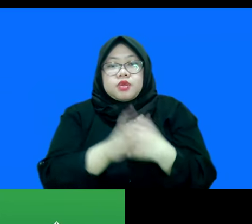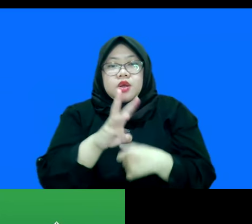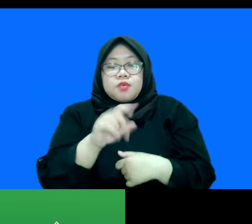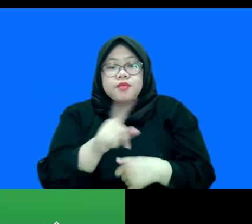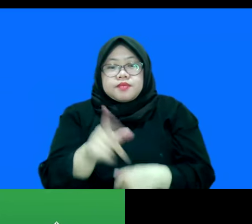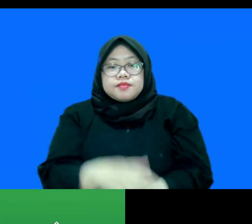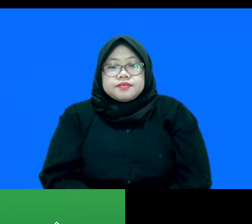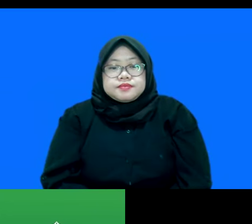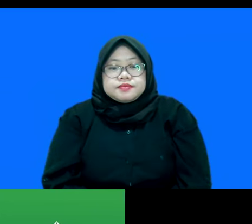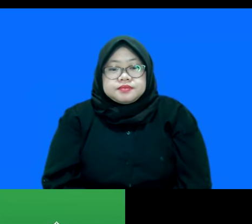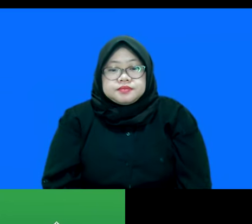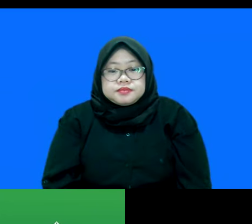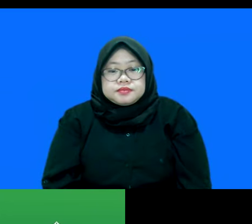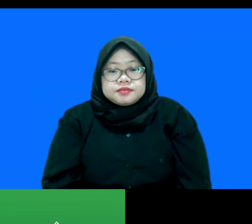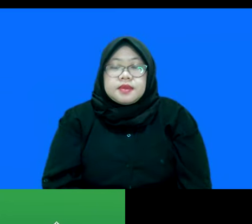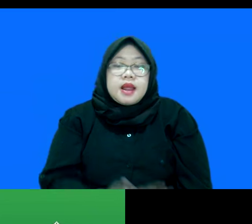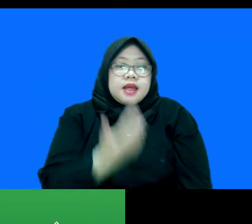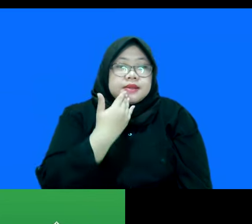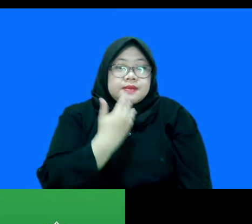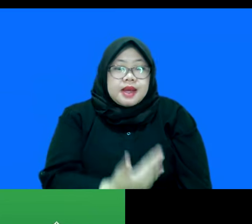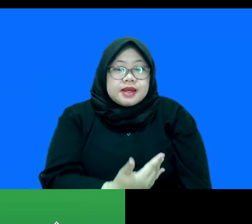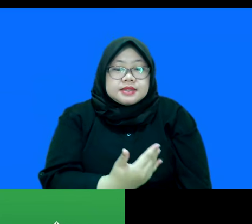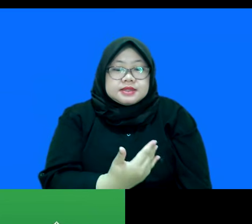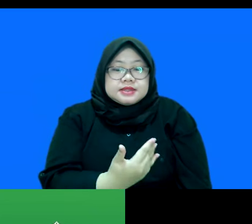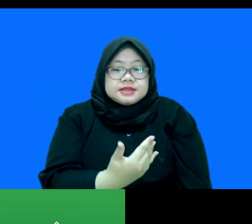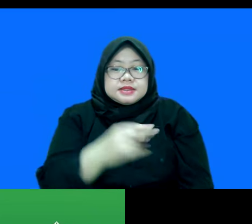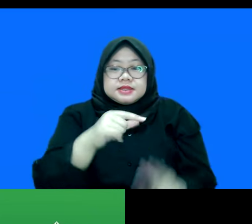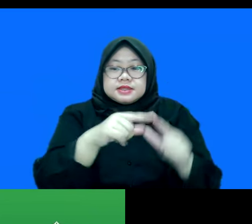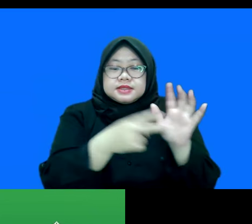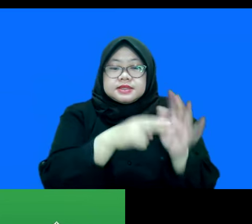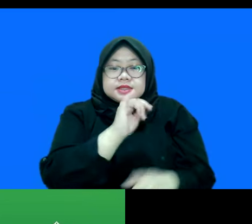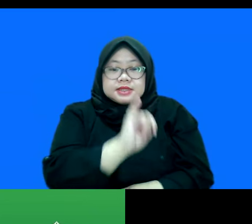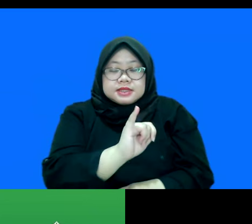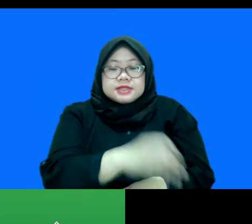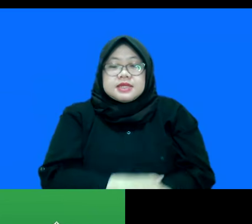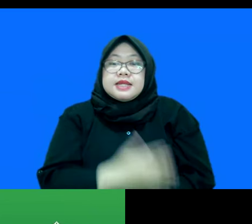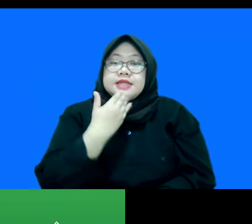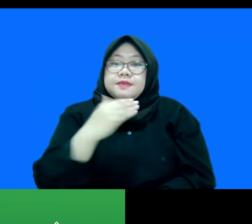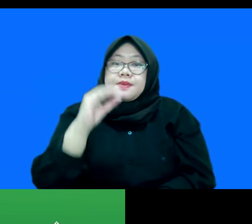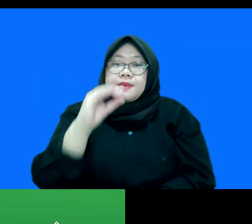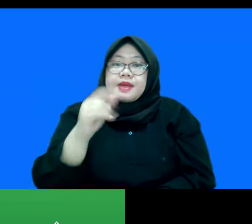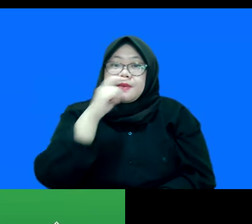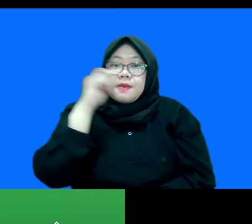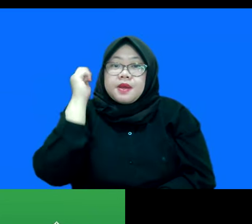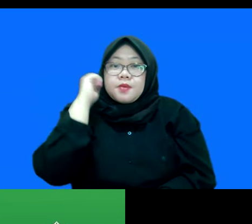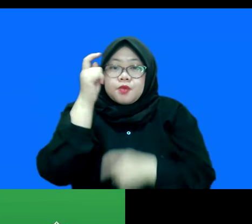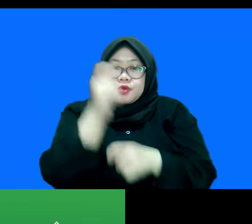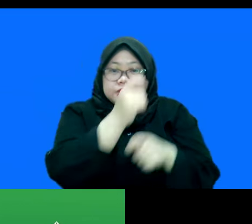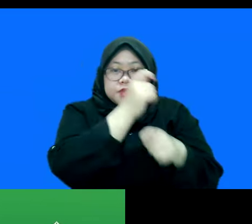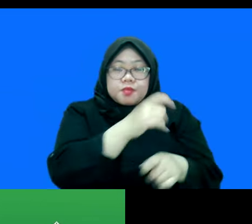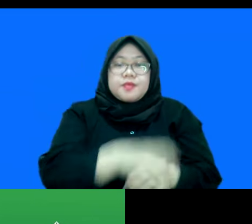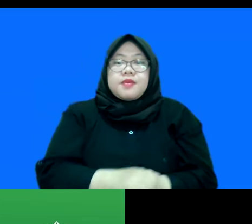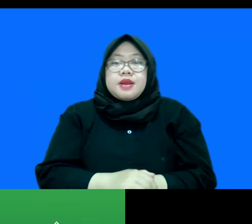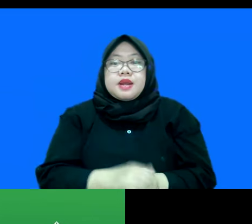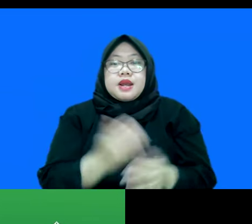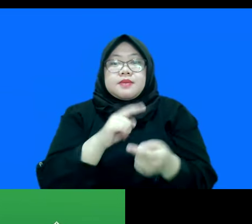Oke, baik. Terima kasih Mbak Rani ya. Selamat pagi Bapak Ibu yang saya hormati dan teman-teman sekalian